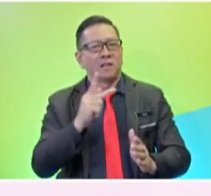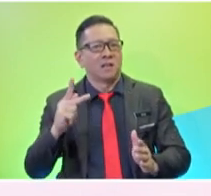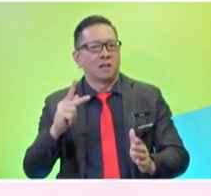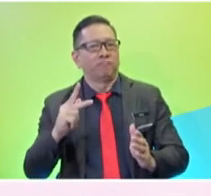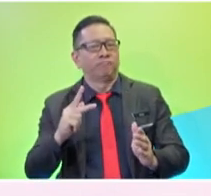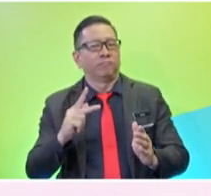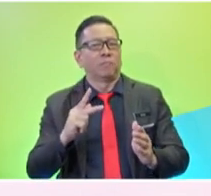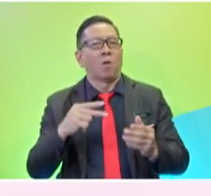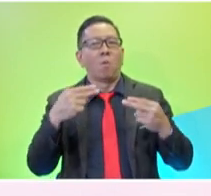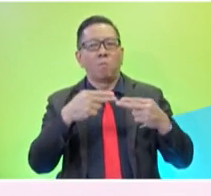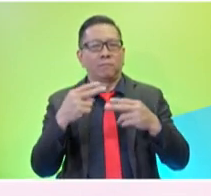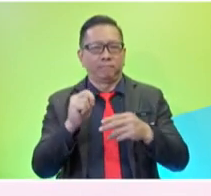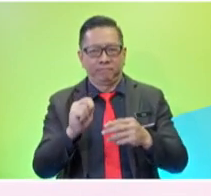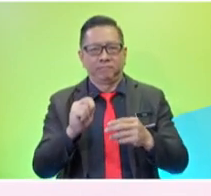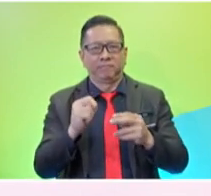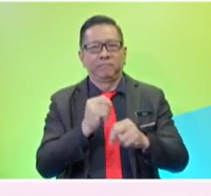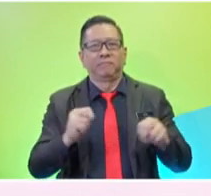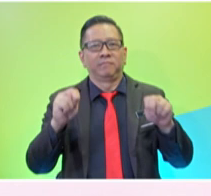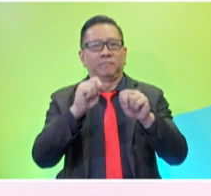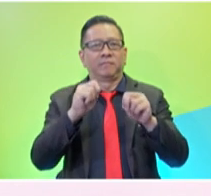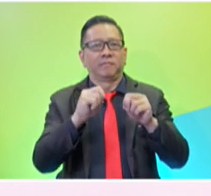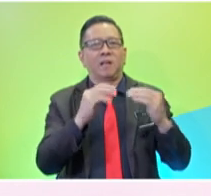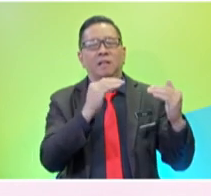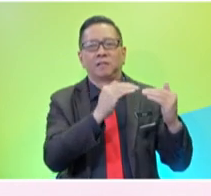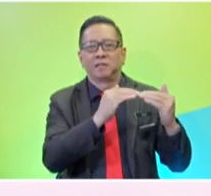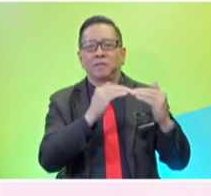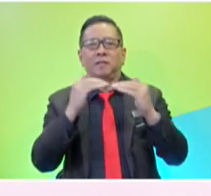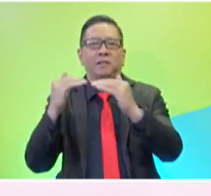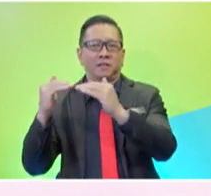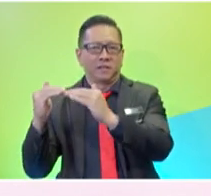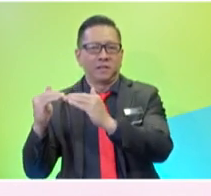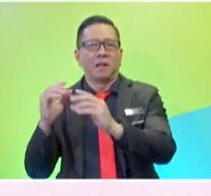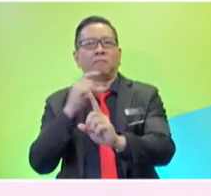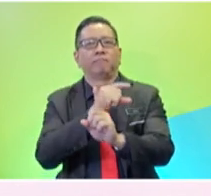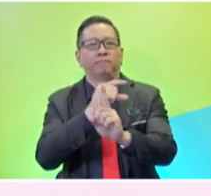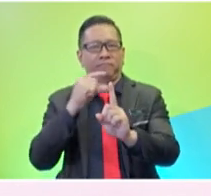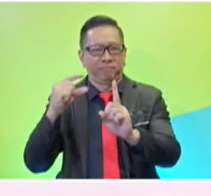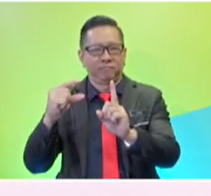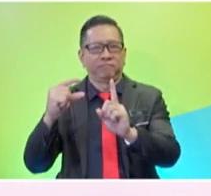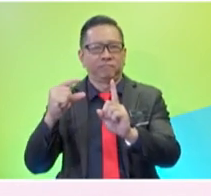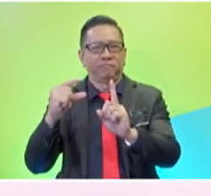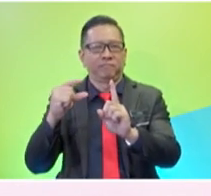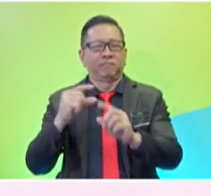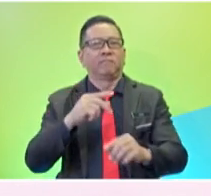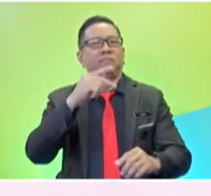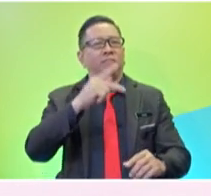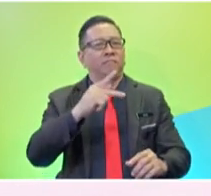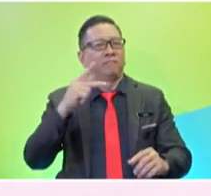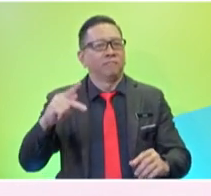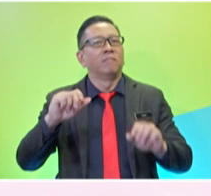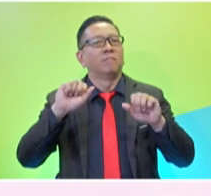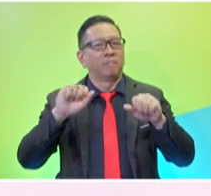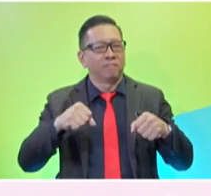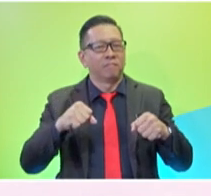hubungan yang menyatakan kesamaan antara dua nisbah atau dua kadar kadaran boleh diungkapkan dalam